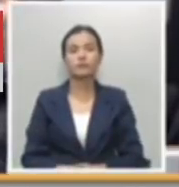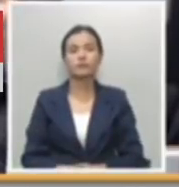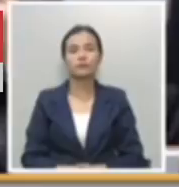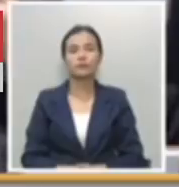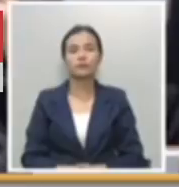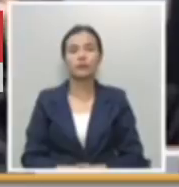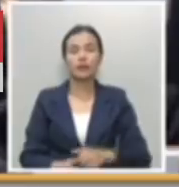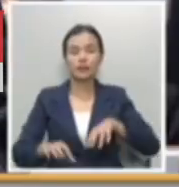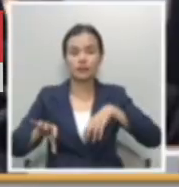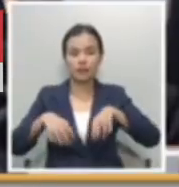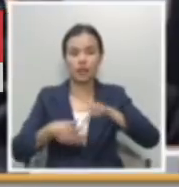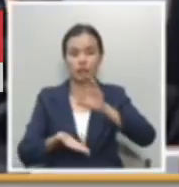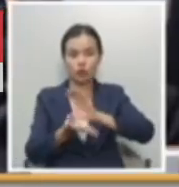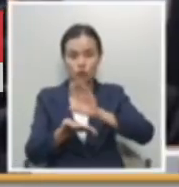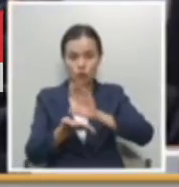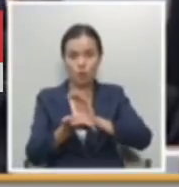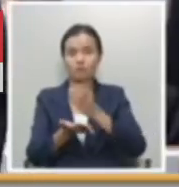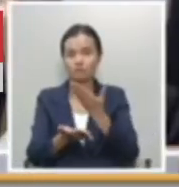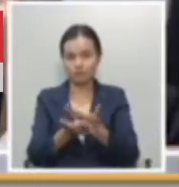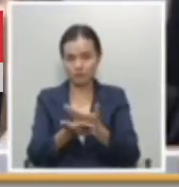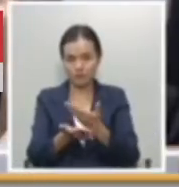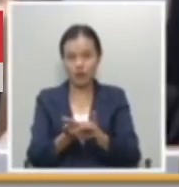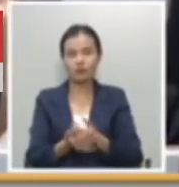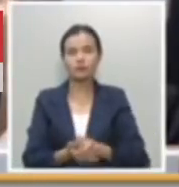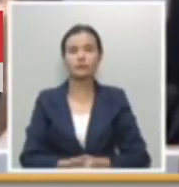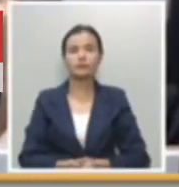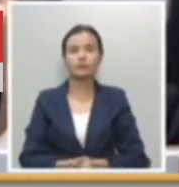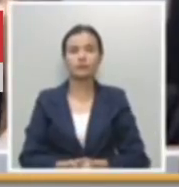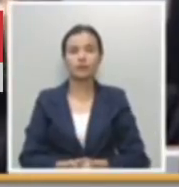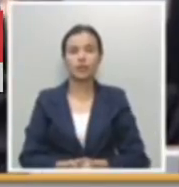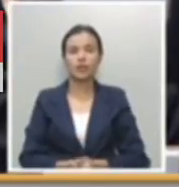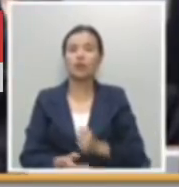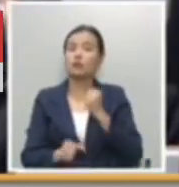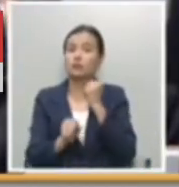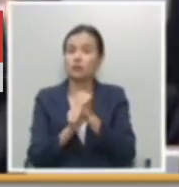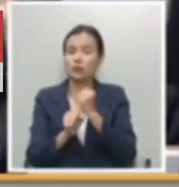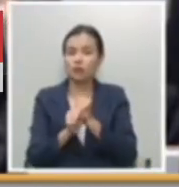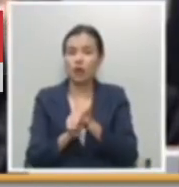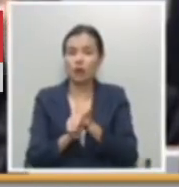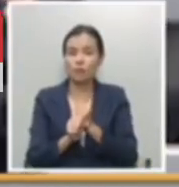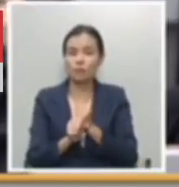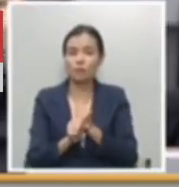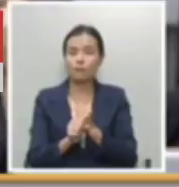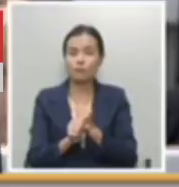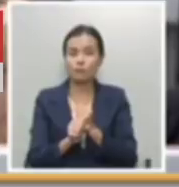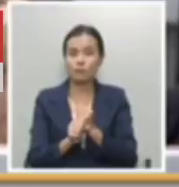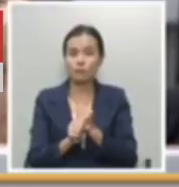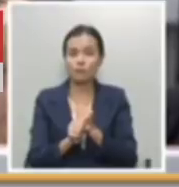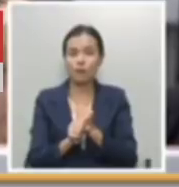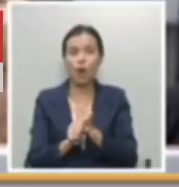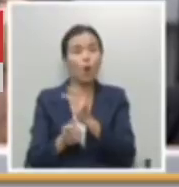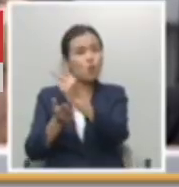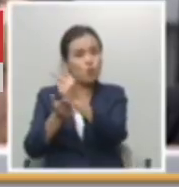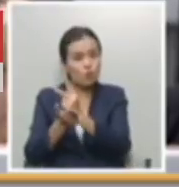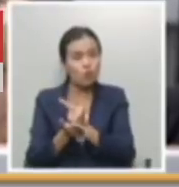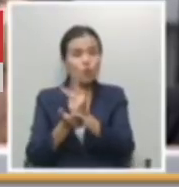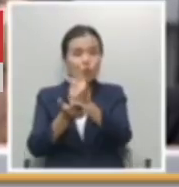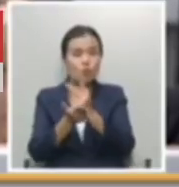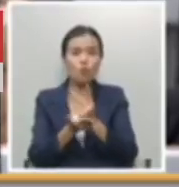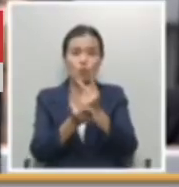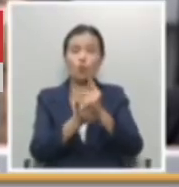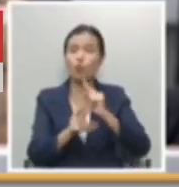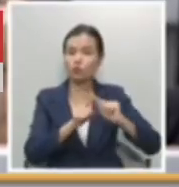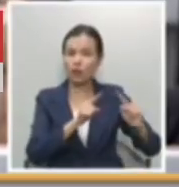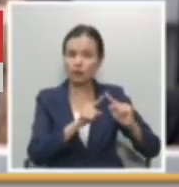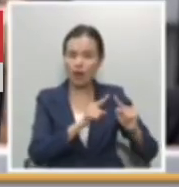การจัดงบประมาณของท่านเนี่ยท่านทำเรื่องของ e-wallet ที่บอกว่าให้สารพัดกู้ปราก